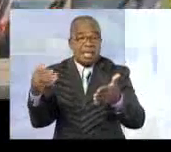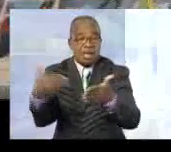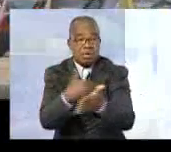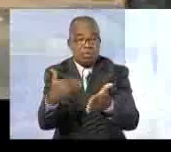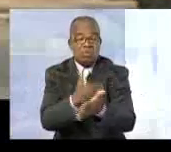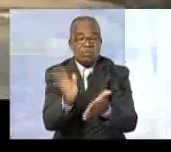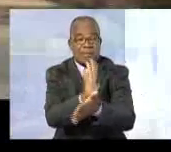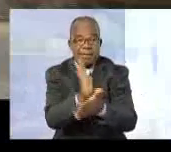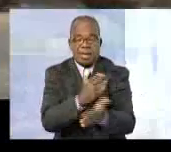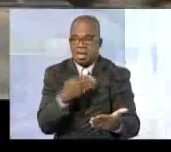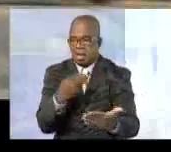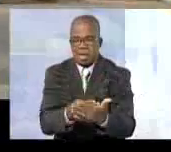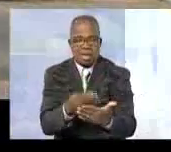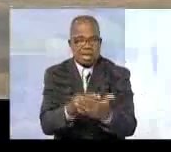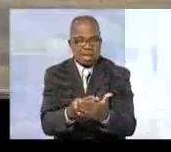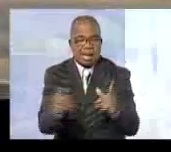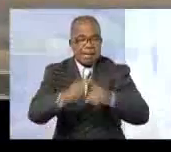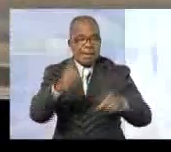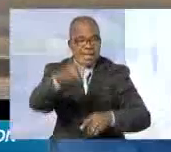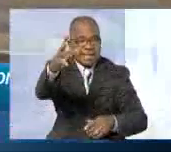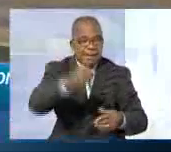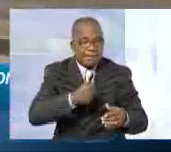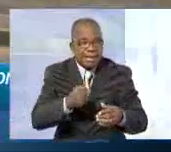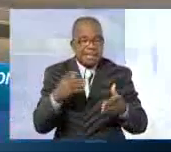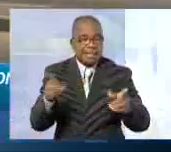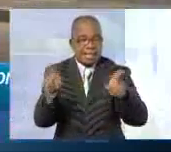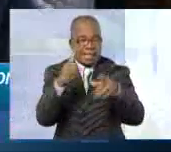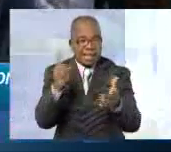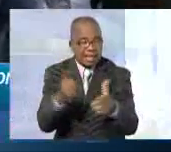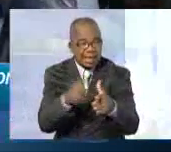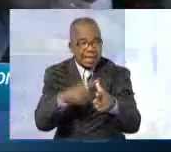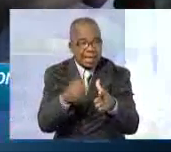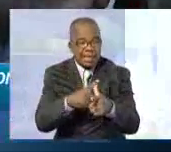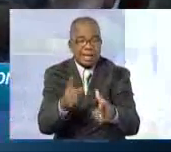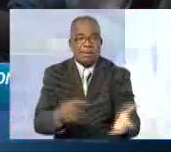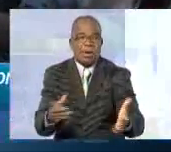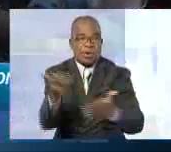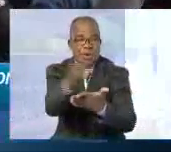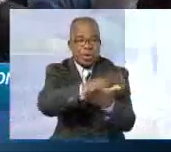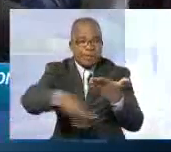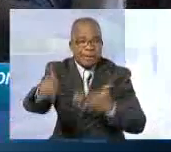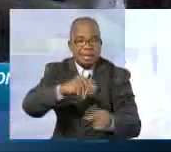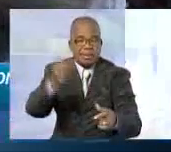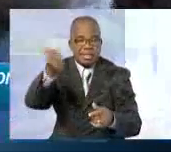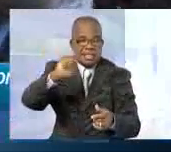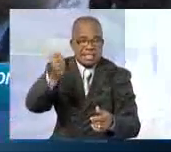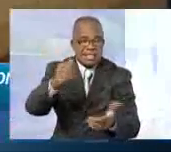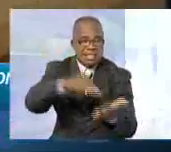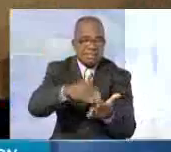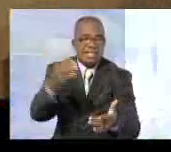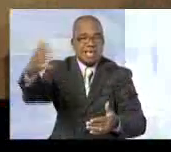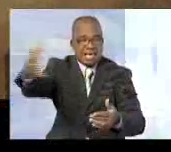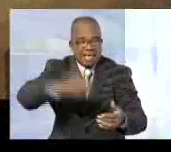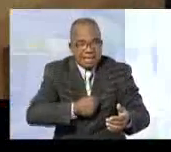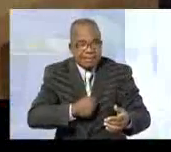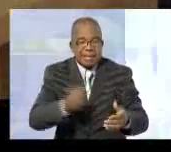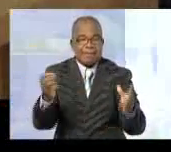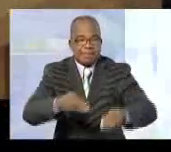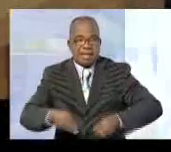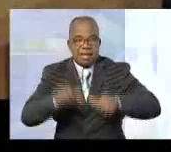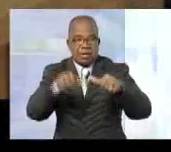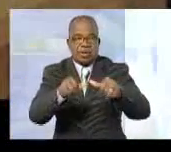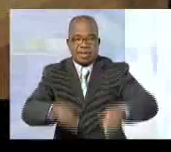provenance de ces billets de banque, qui, précisons-le, sont de vrais billets de banque, ces 11 individus seront mis à la disposition de la justice où ils répondront de